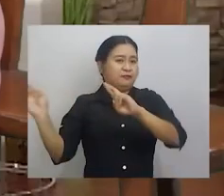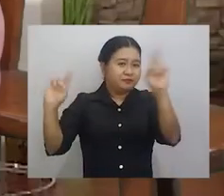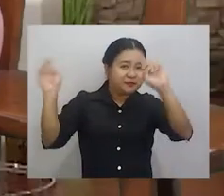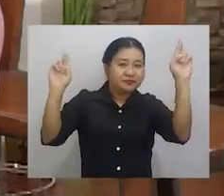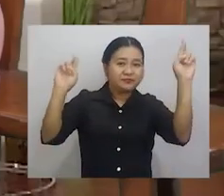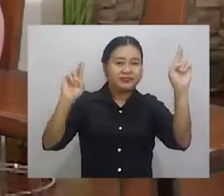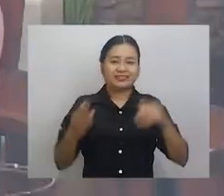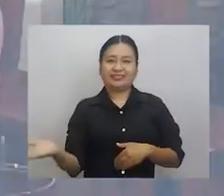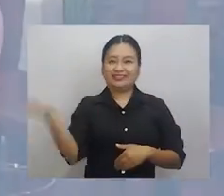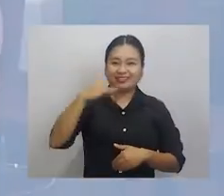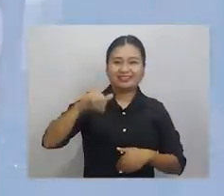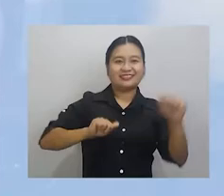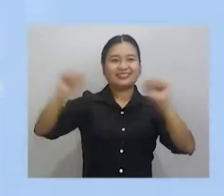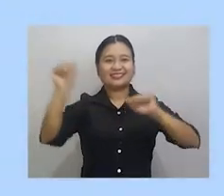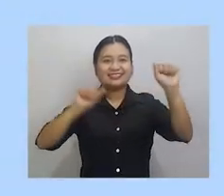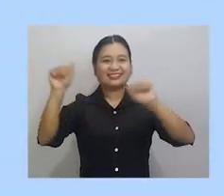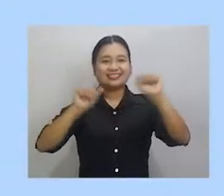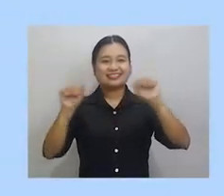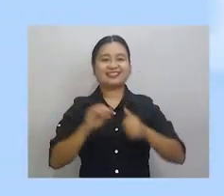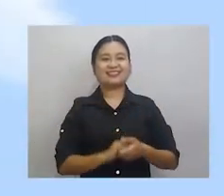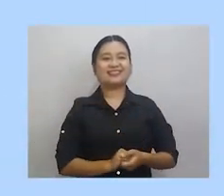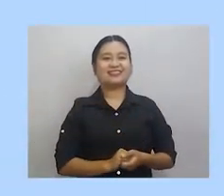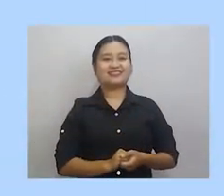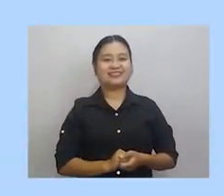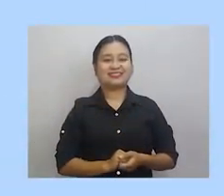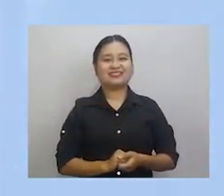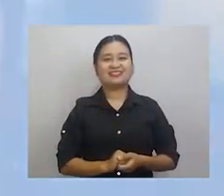at sulitin natin!